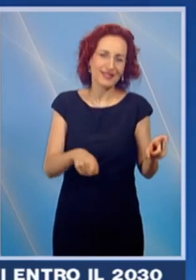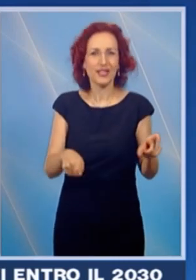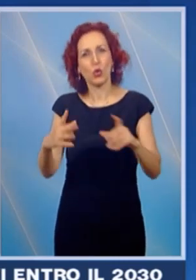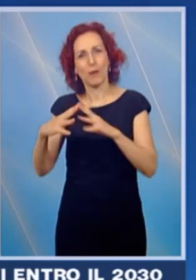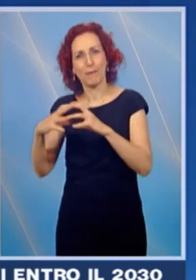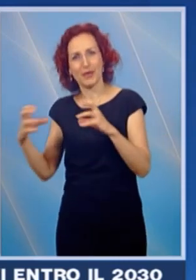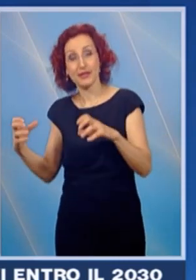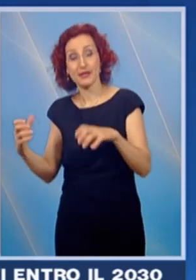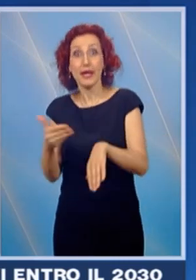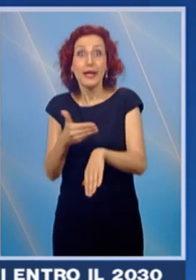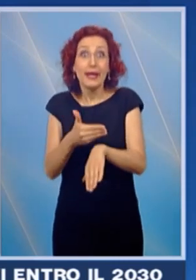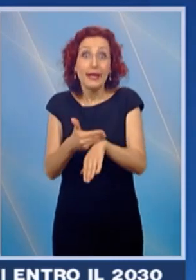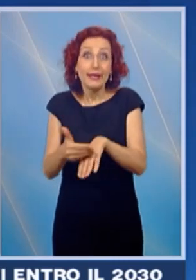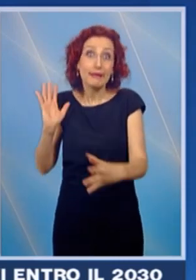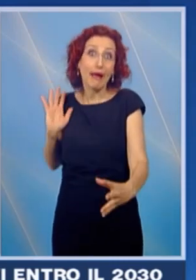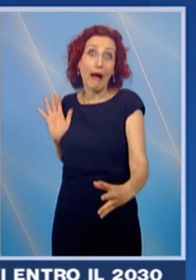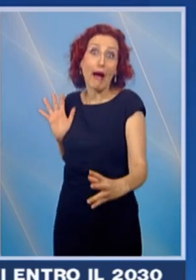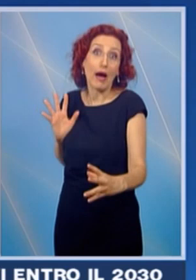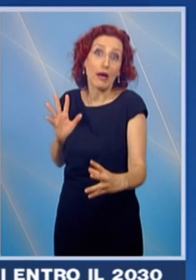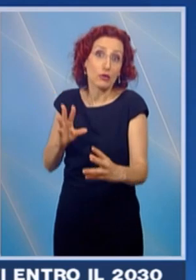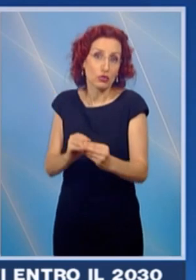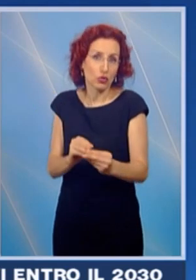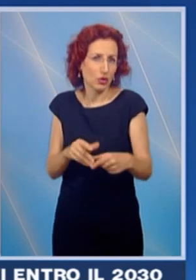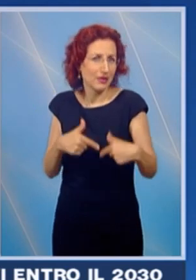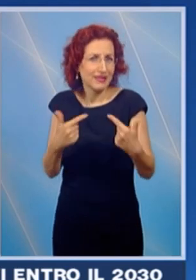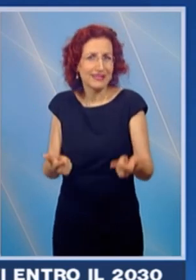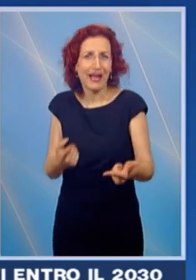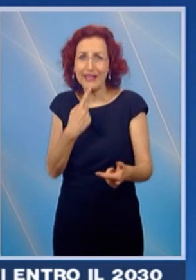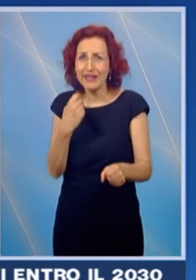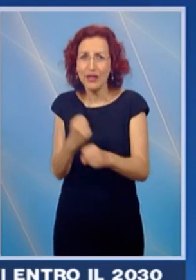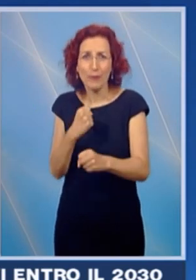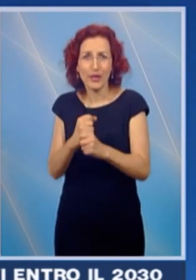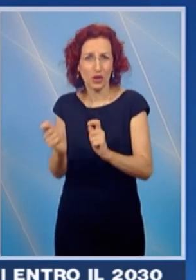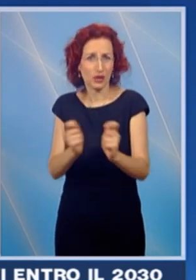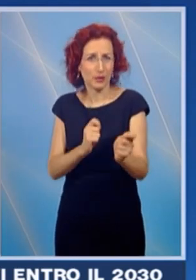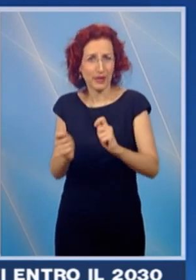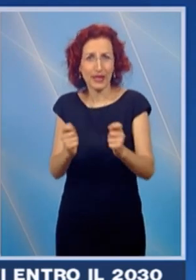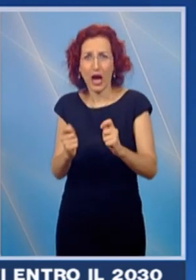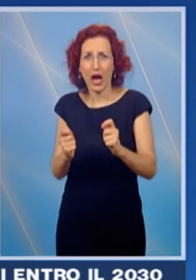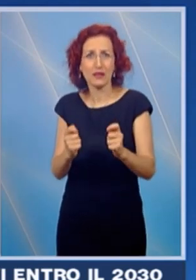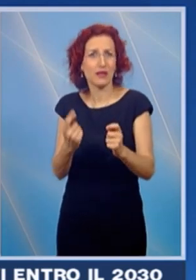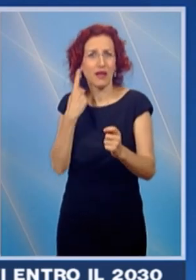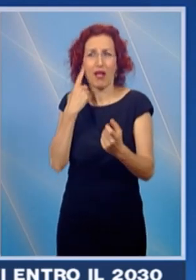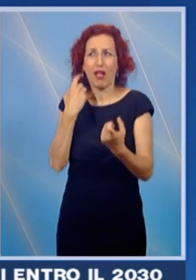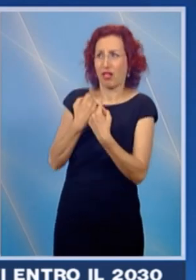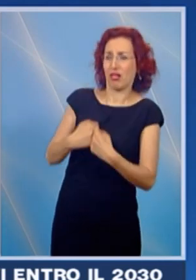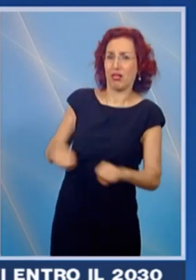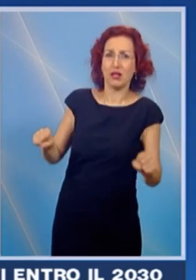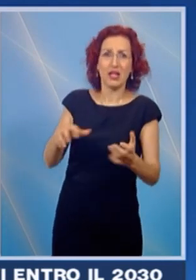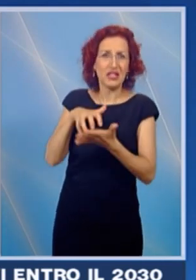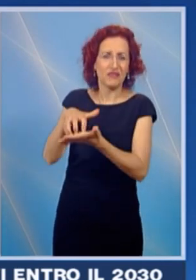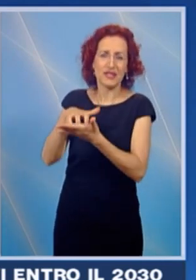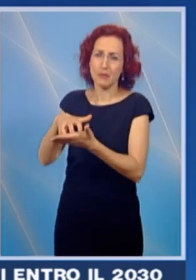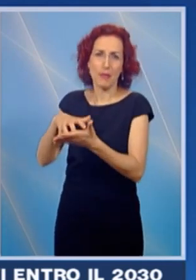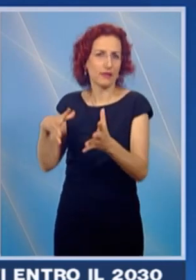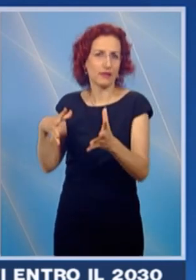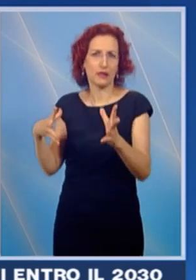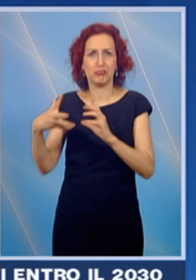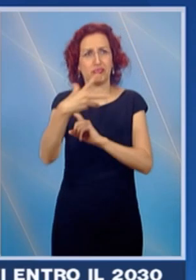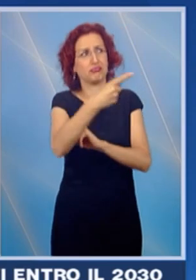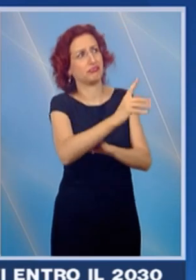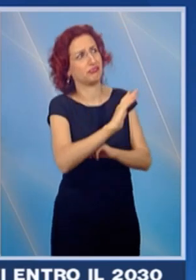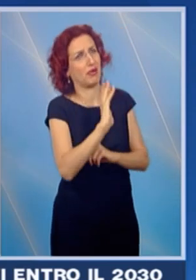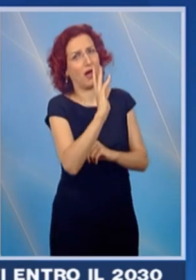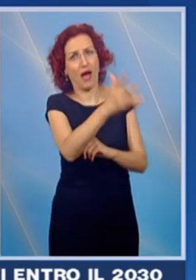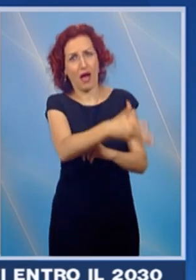ritardo accumulato crea ovviamente un chiaro scoraggiamento tra gli operatori del mercato, che dirottano i propri investimenti. E, inoltre, dalla